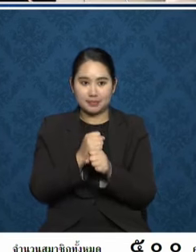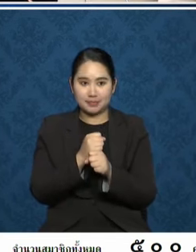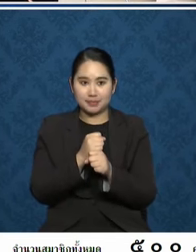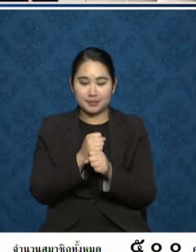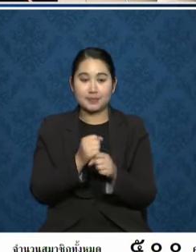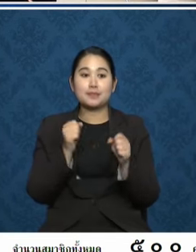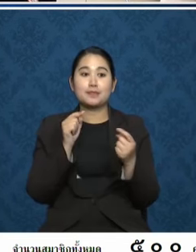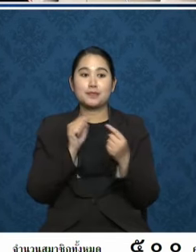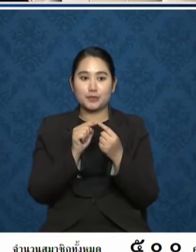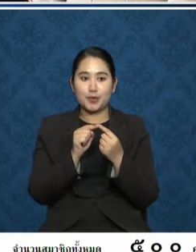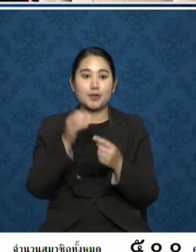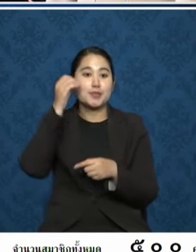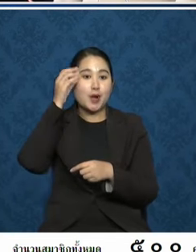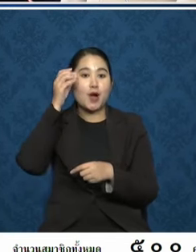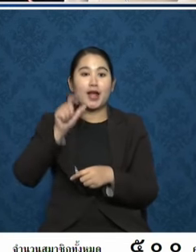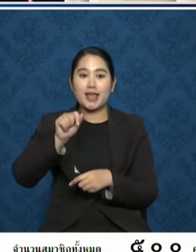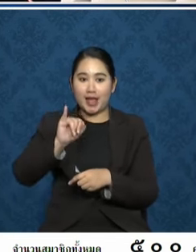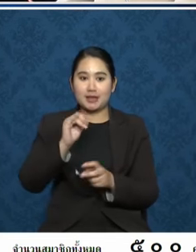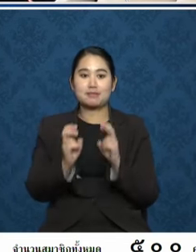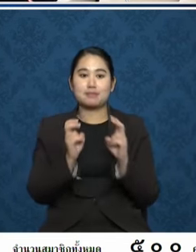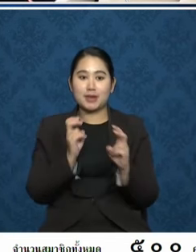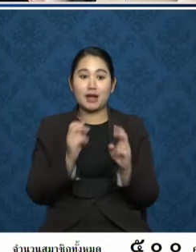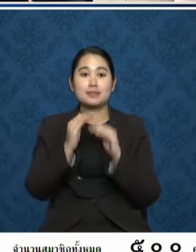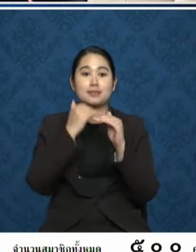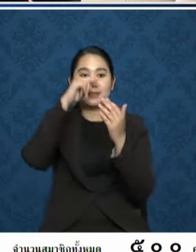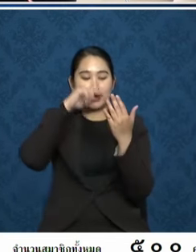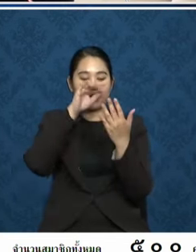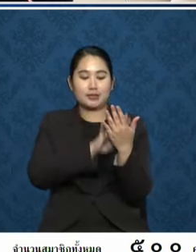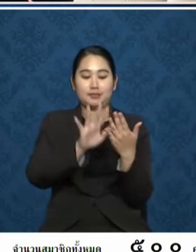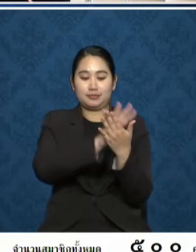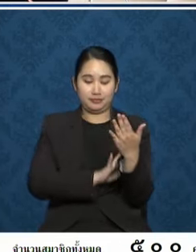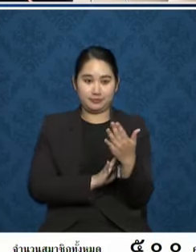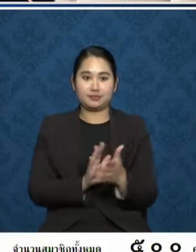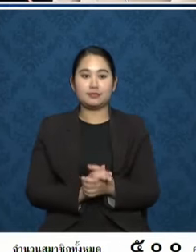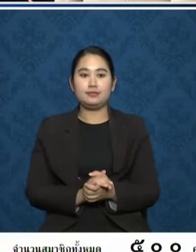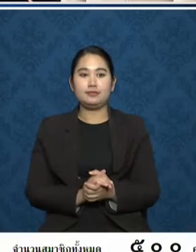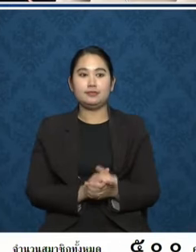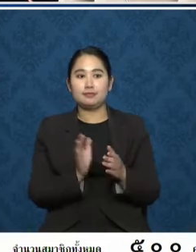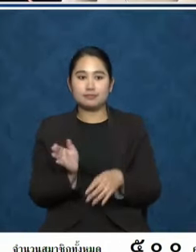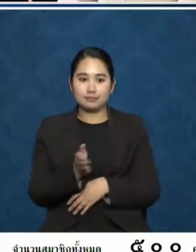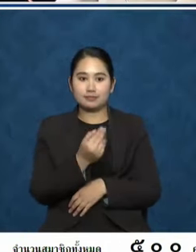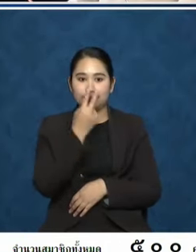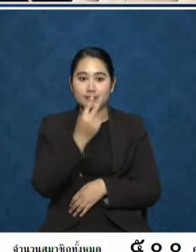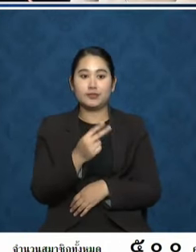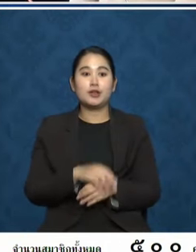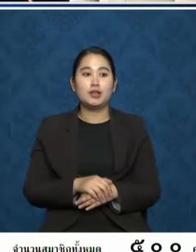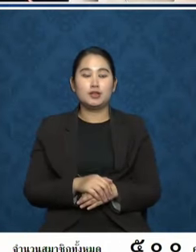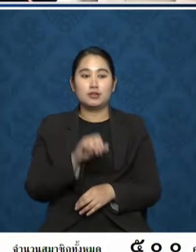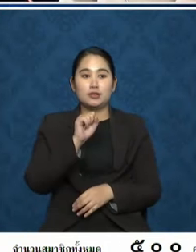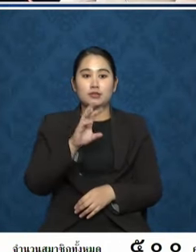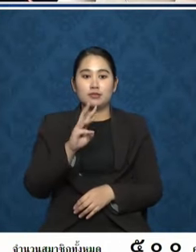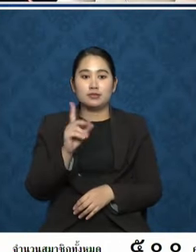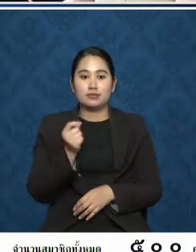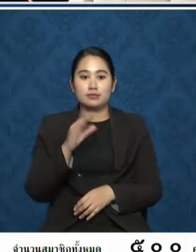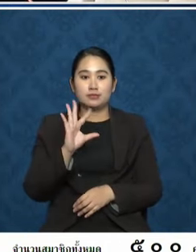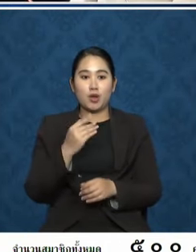ด้านปัญญาประดแห่งชาิเพื่อพัฒนาปเทศไยแต่ทประทานครั ขอสไลดถัไปครั ซ.ว.ท.ช.นี่ย เขาก